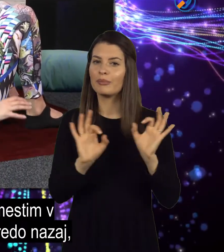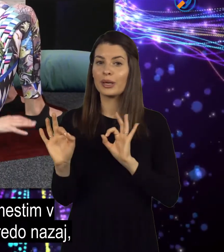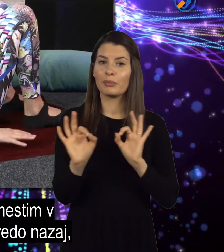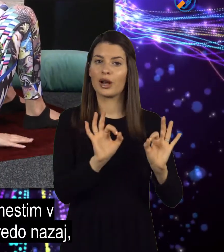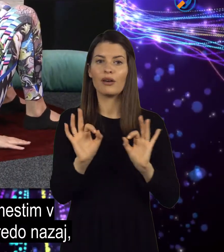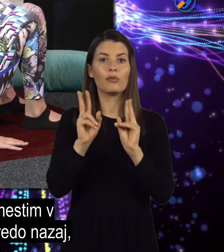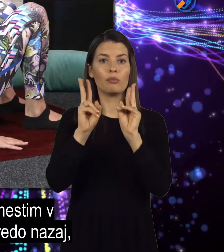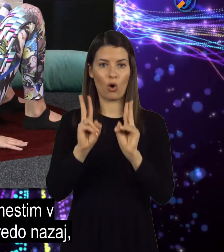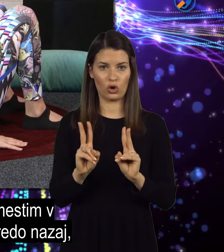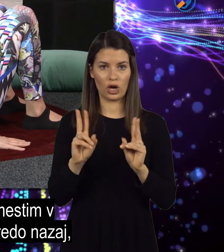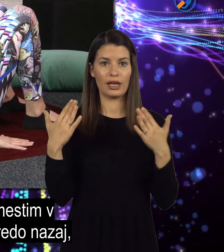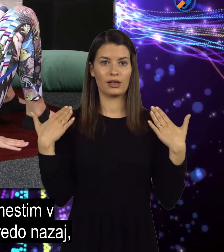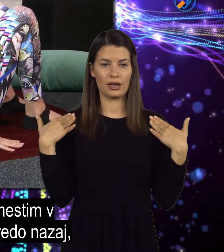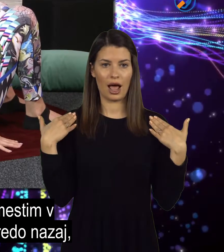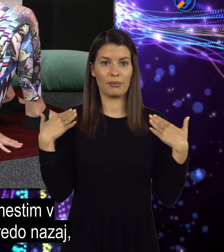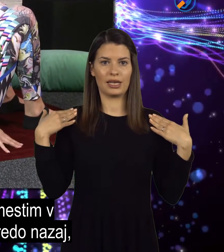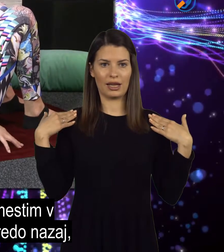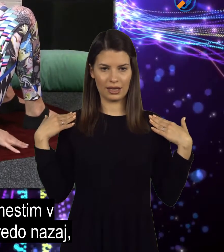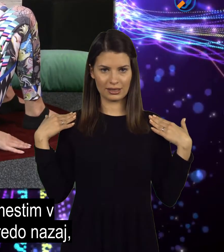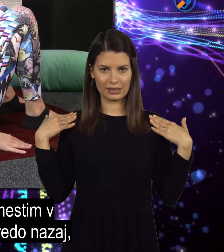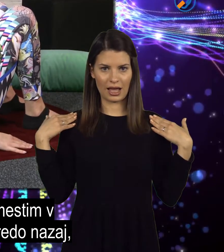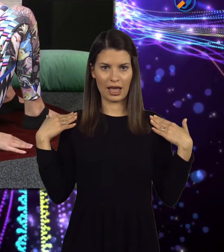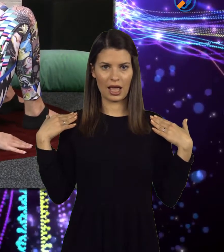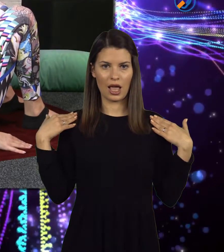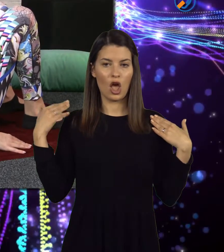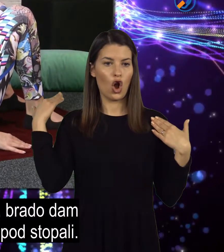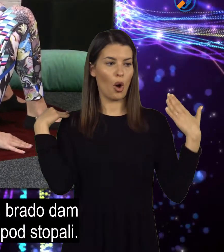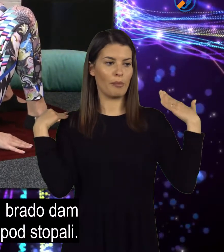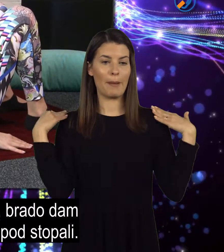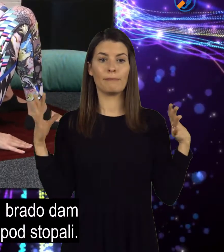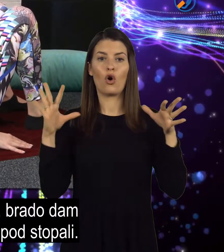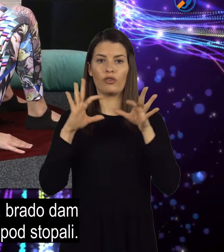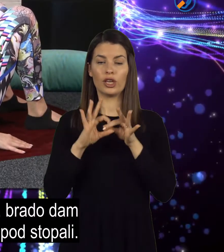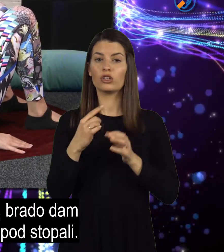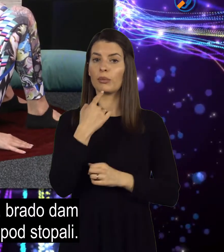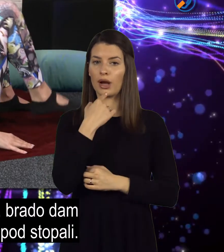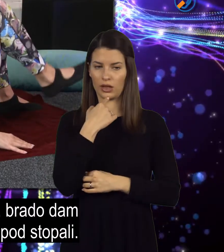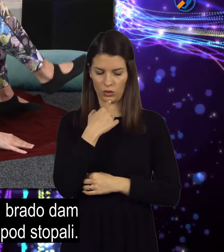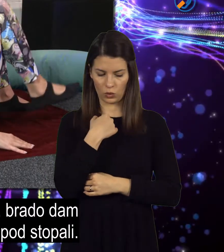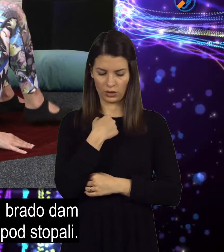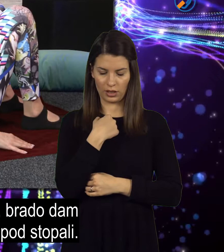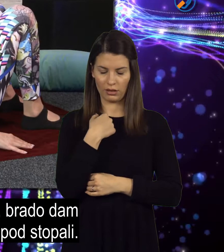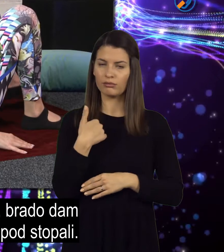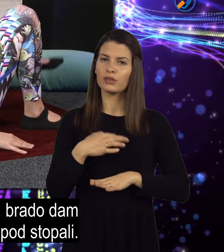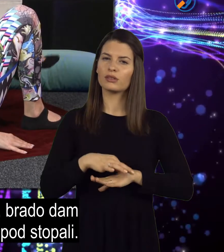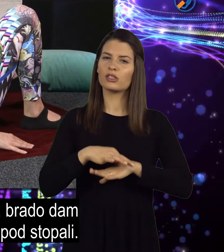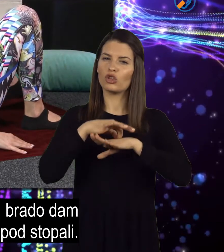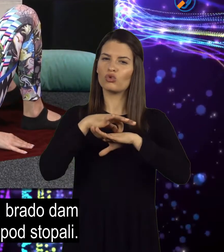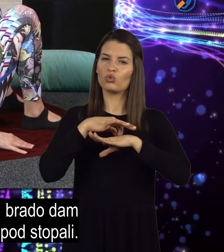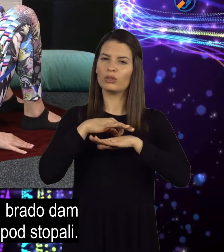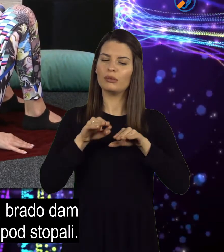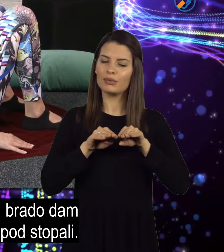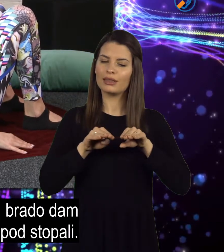Se najprej namestim v položaj, rami gresta nazaj, lopatice povežem, brado dam notri.